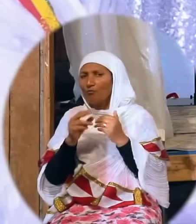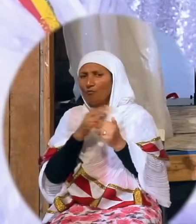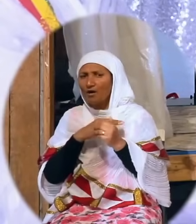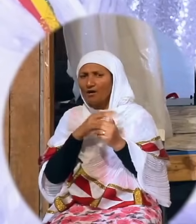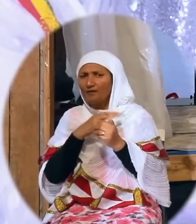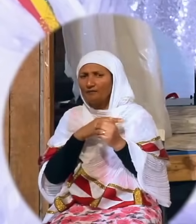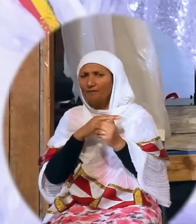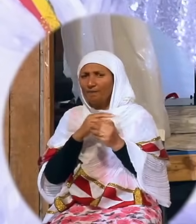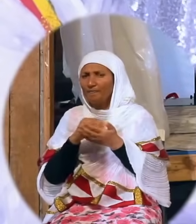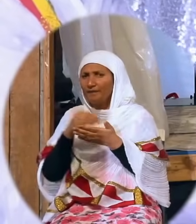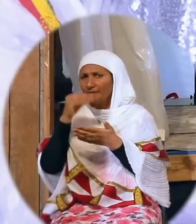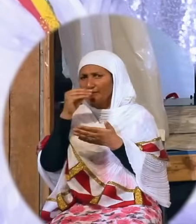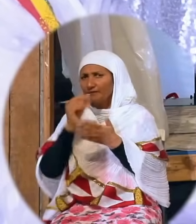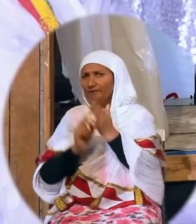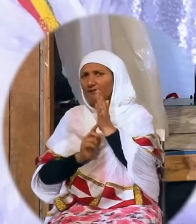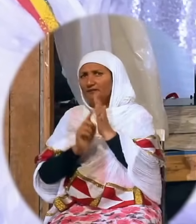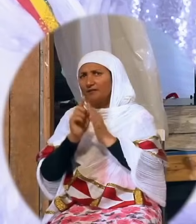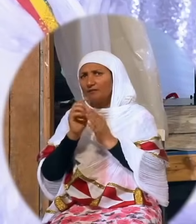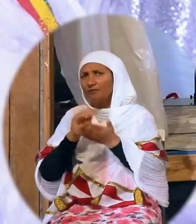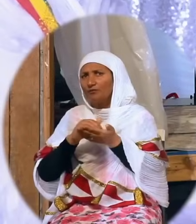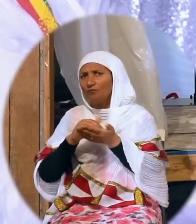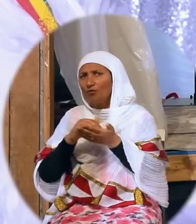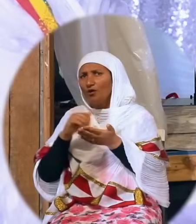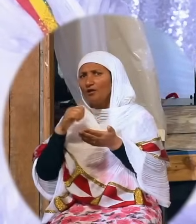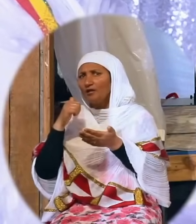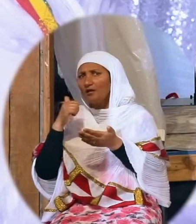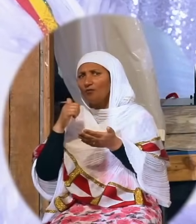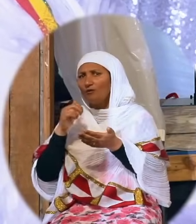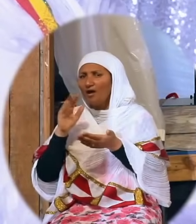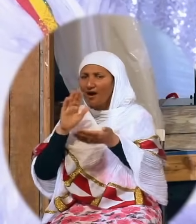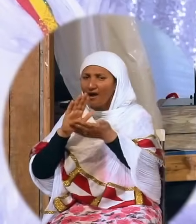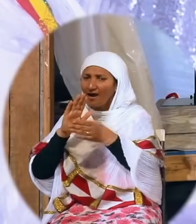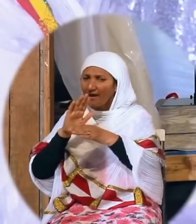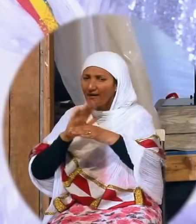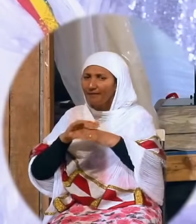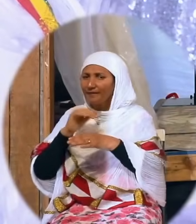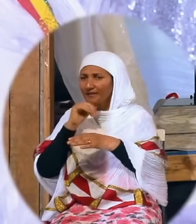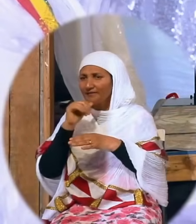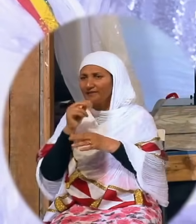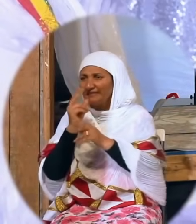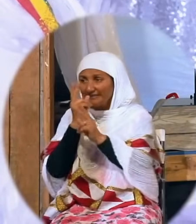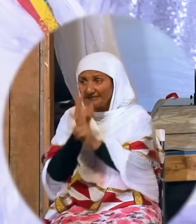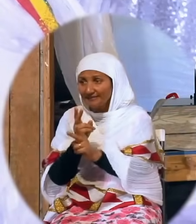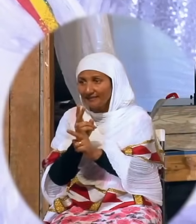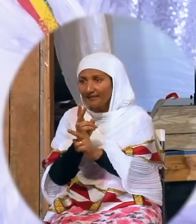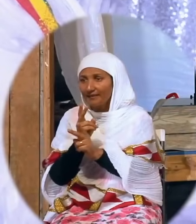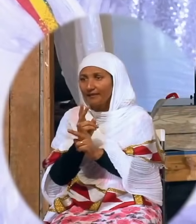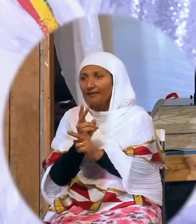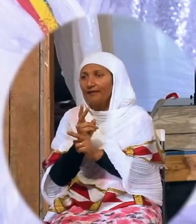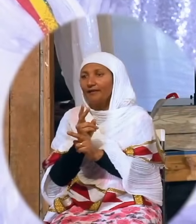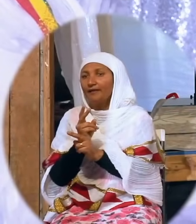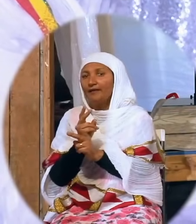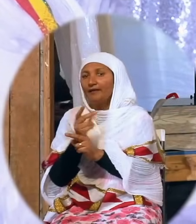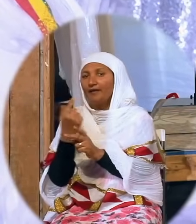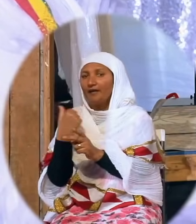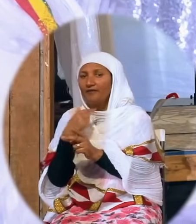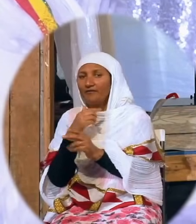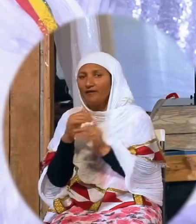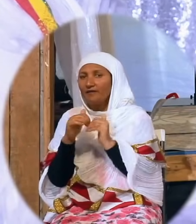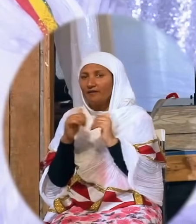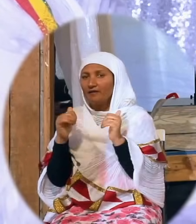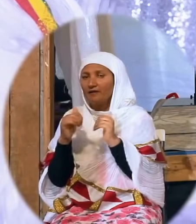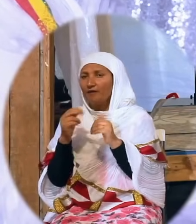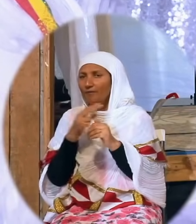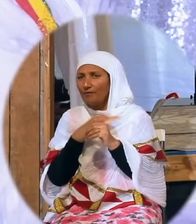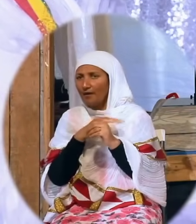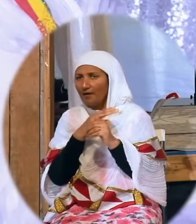ትምህርትም አስተዳደግም ደግሞ ሌላውን ያለመንካት በጣም ጥንቃቄ ከኛ ይልቅ የኛ